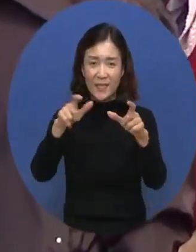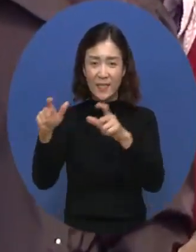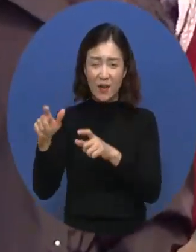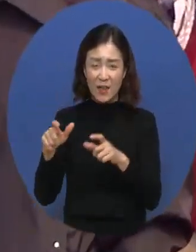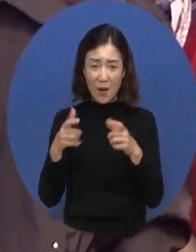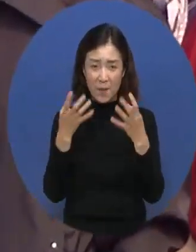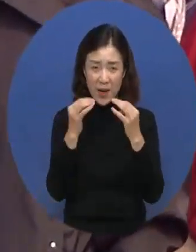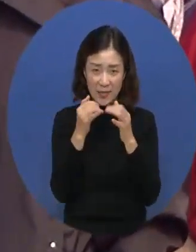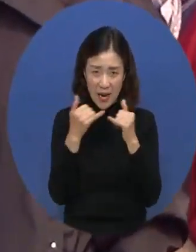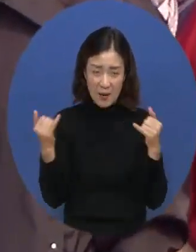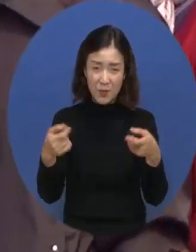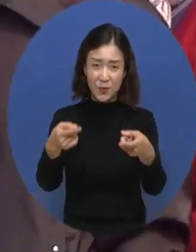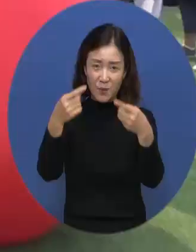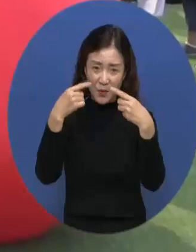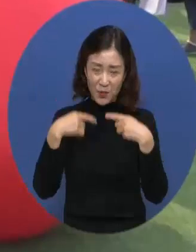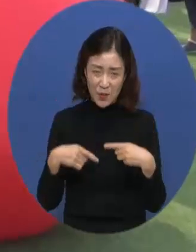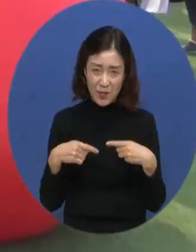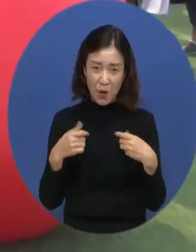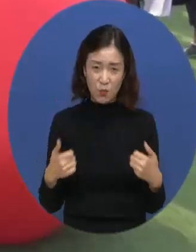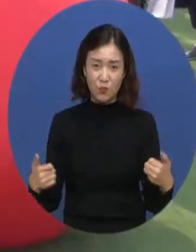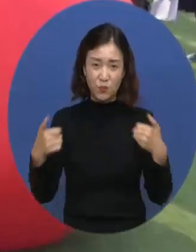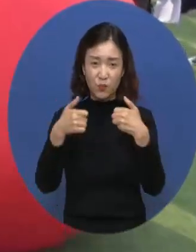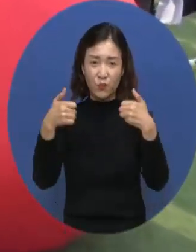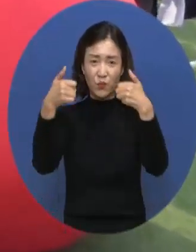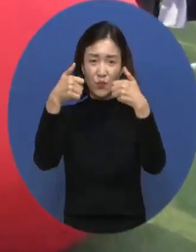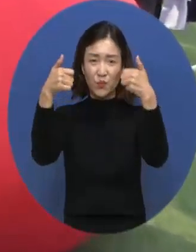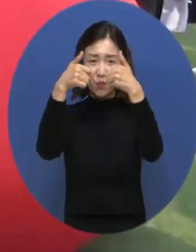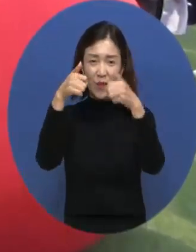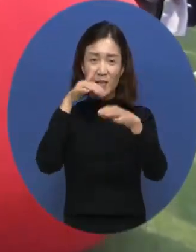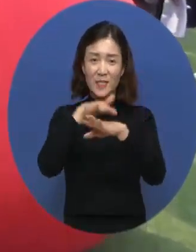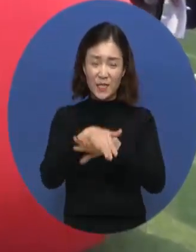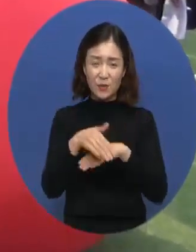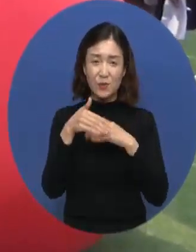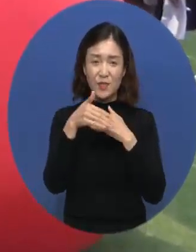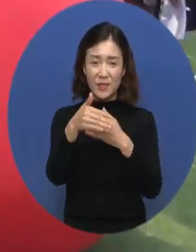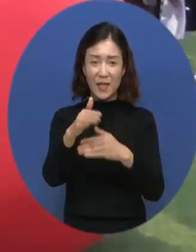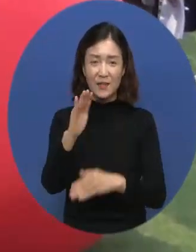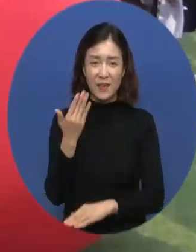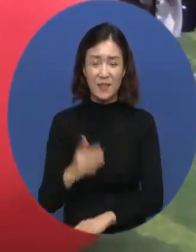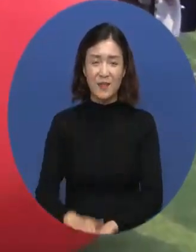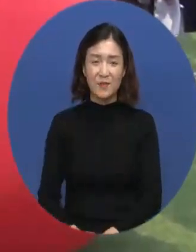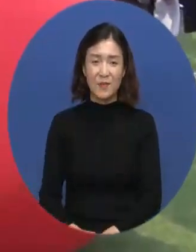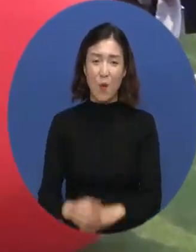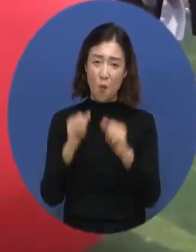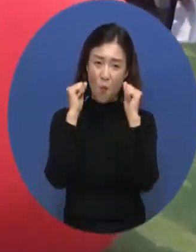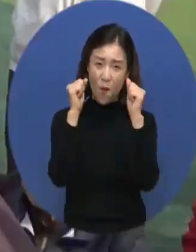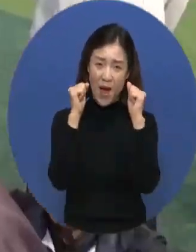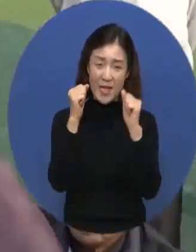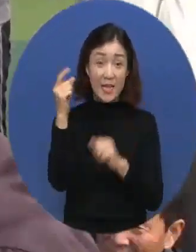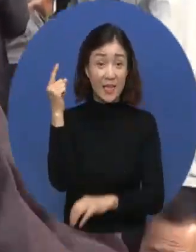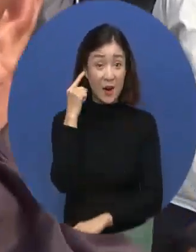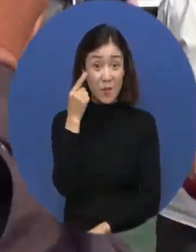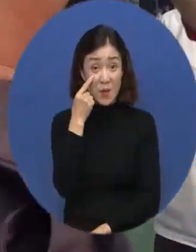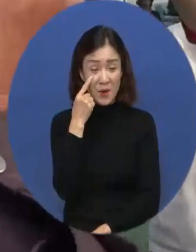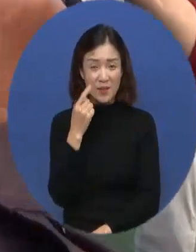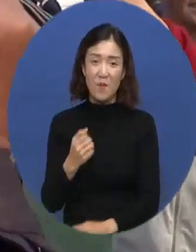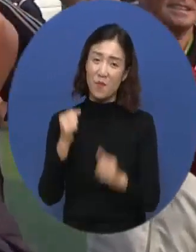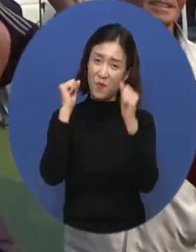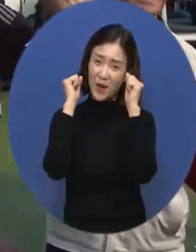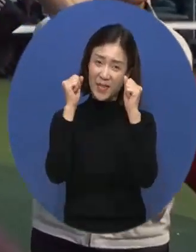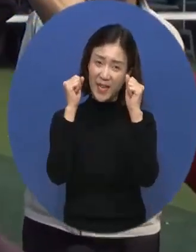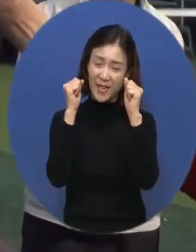분들이 출전해 토너먼트 형식으로 진행되었습니다. 파이팅 한번 들어볼까요?